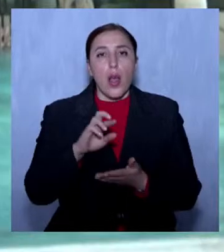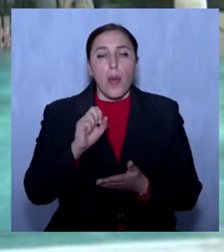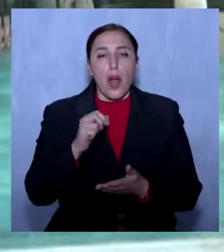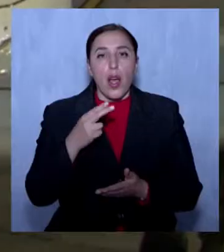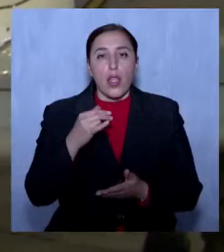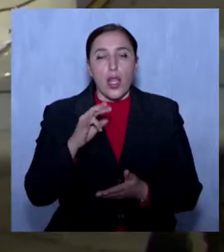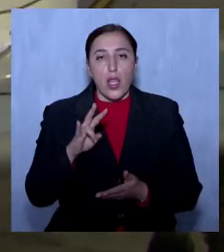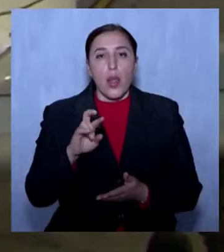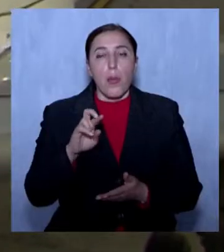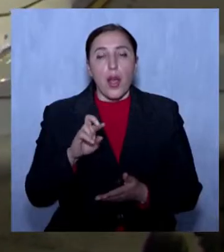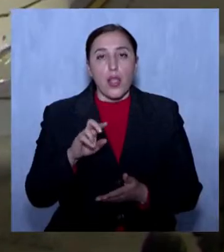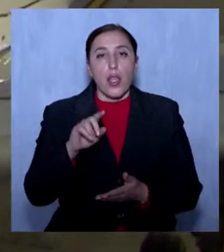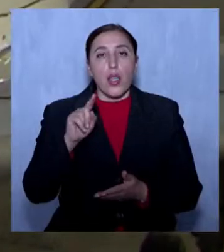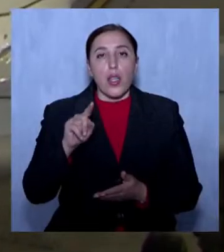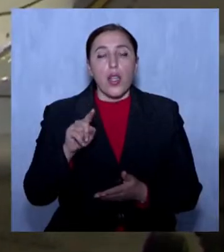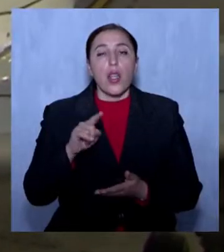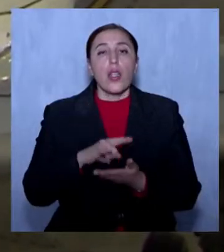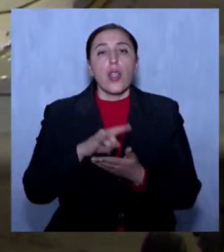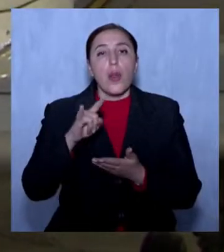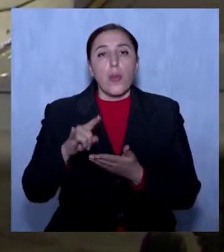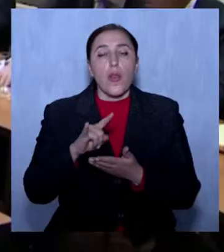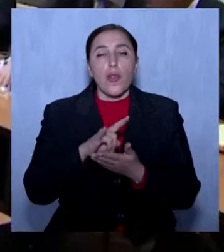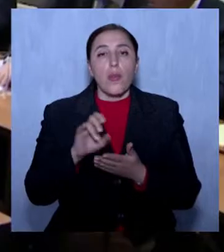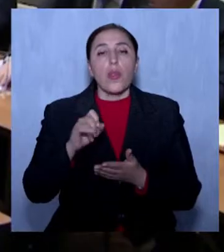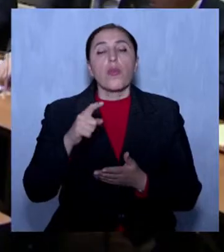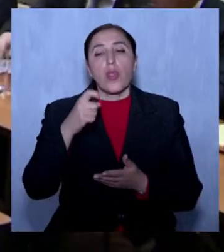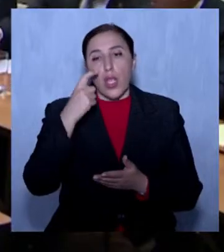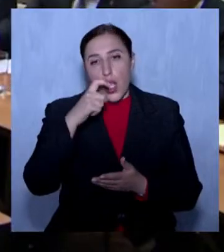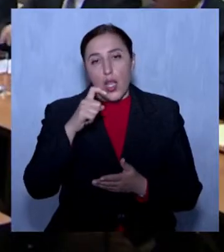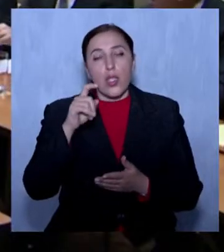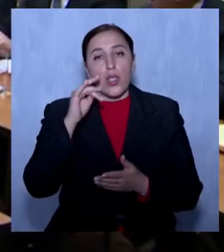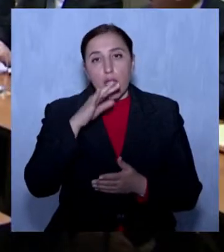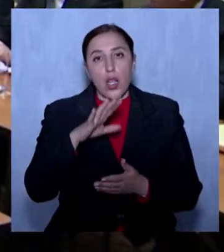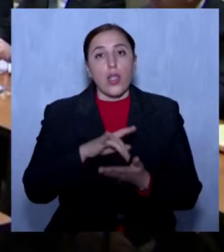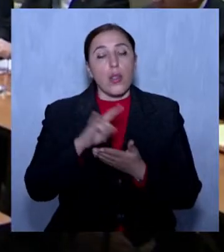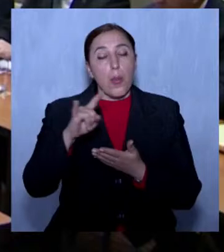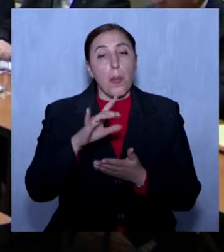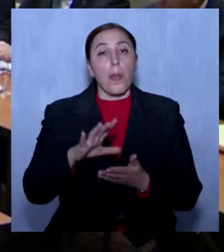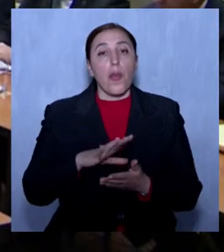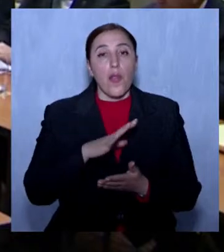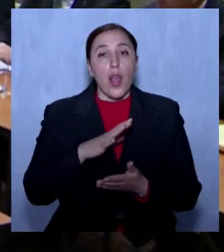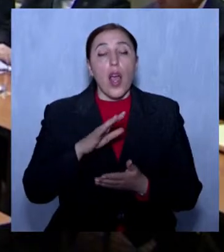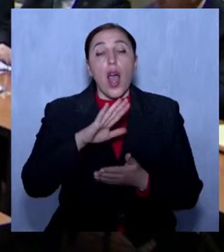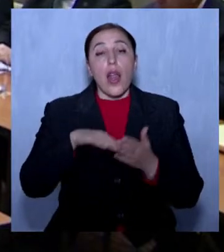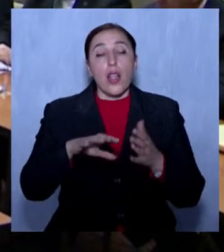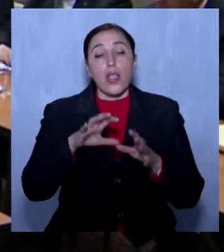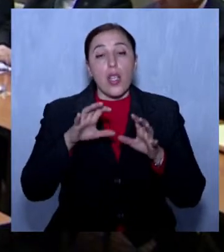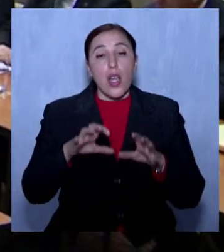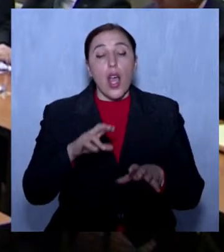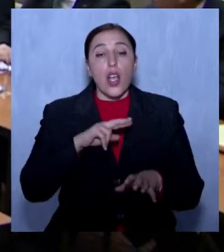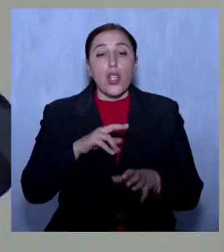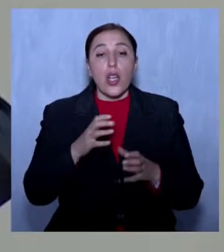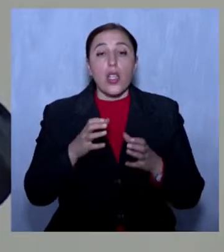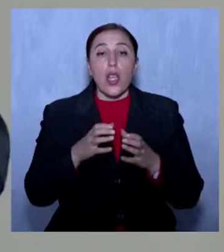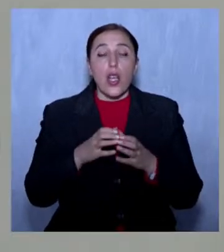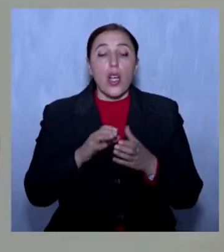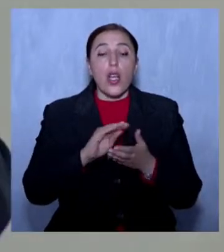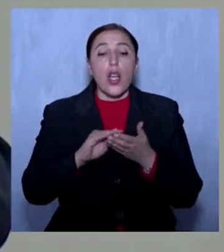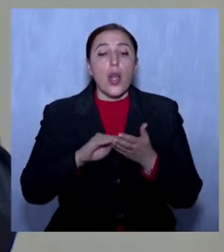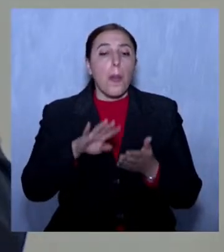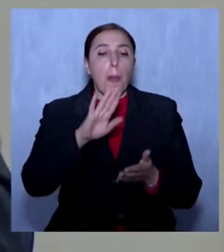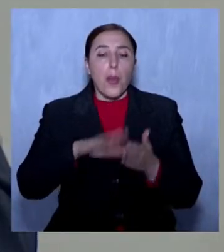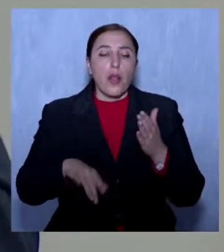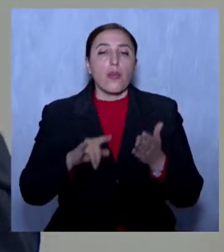դեպքում չվերթները կազմակերպվել են սահմանված կարգի խախտմամբ, առանց Հայաստանի նախագահի աշխատակազմից նախապես ստացված գրավոր